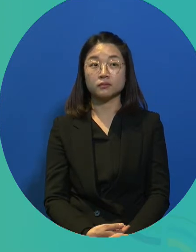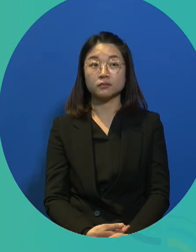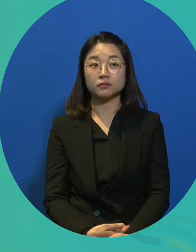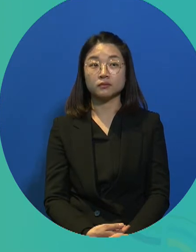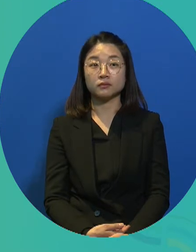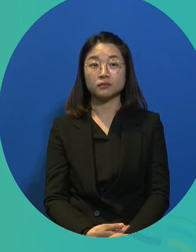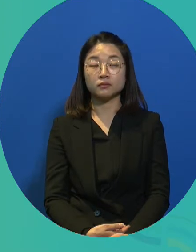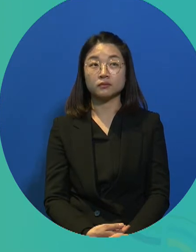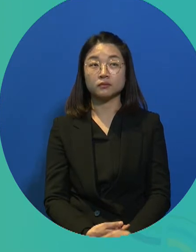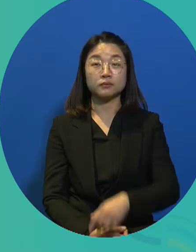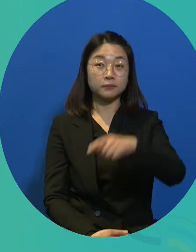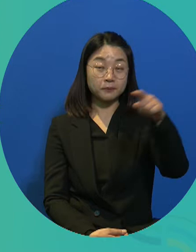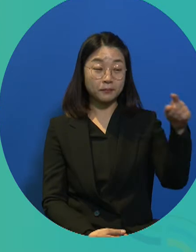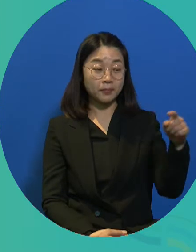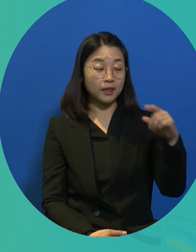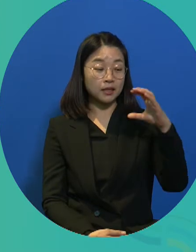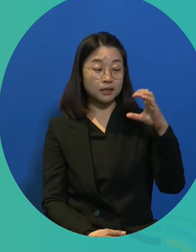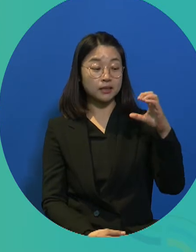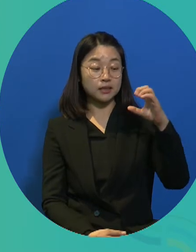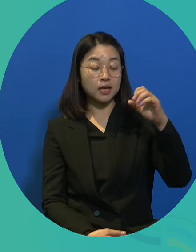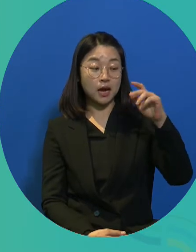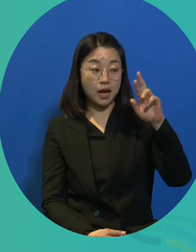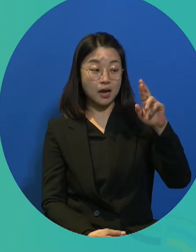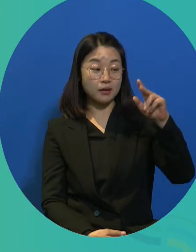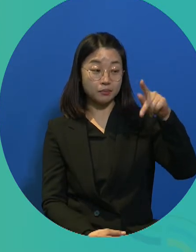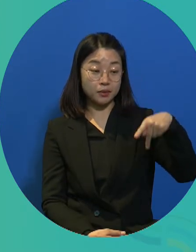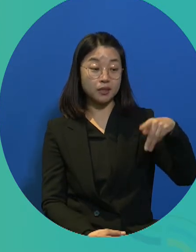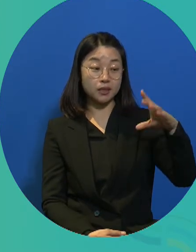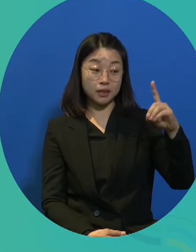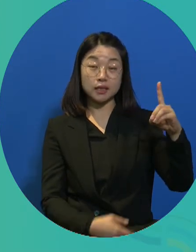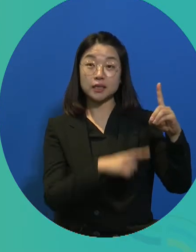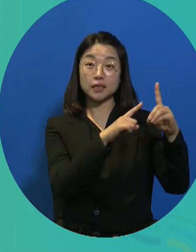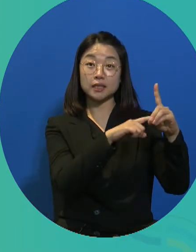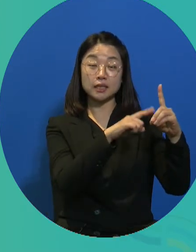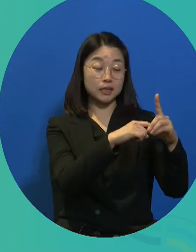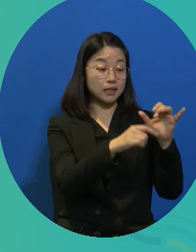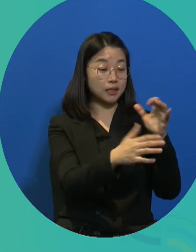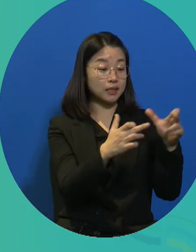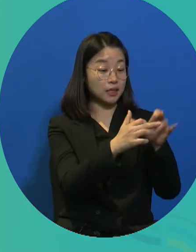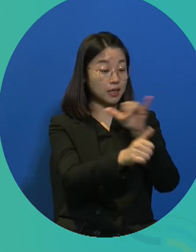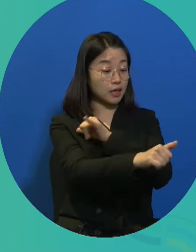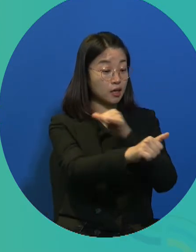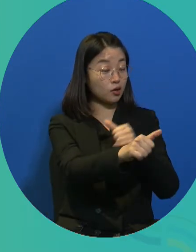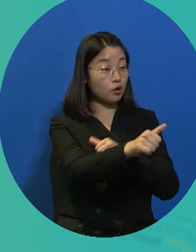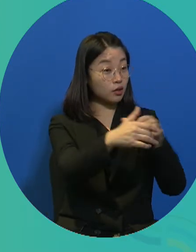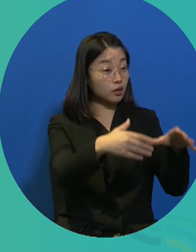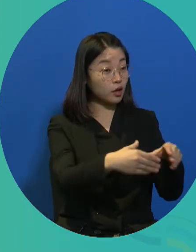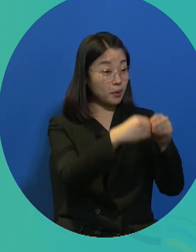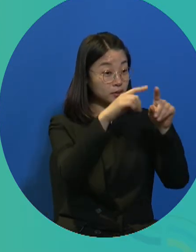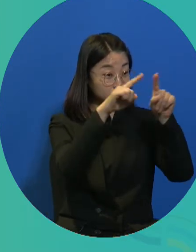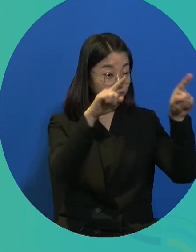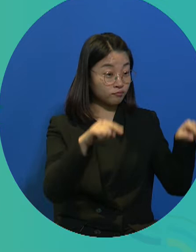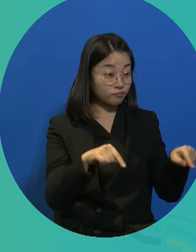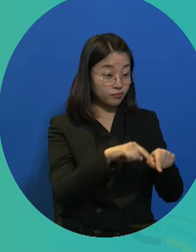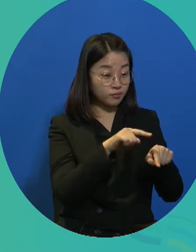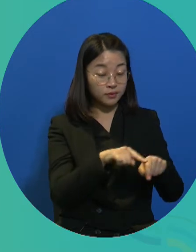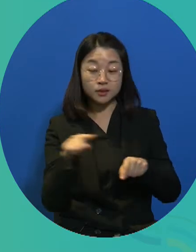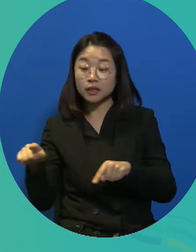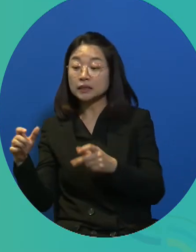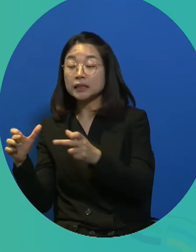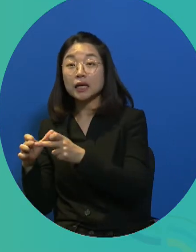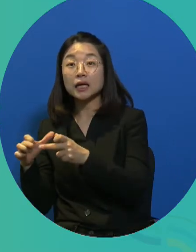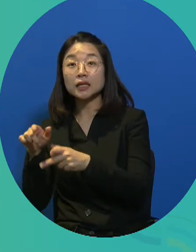선택 의정서가 비준되는 것이 장애 당사자 혹은 인권침해 피해 당사자에게 미치는 영향이라고 했을